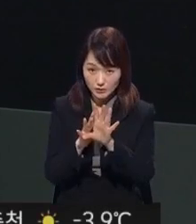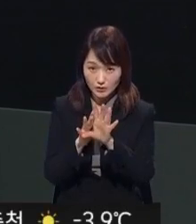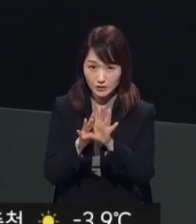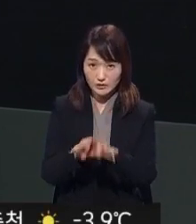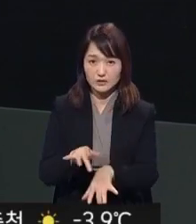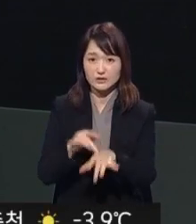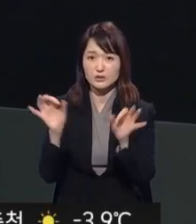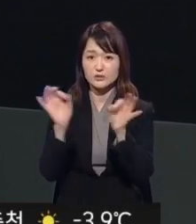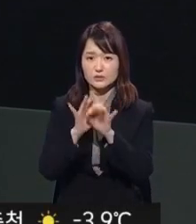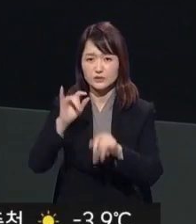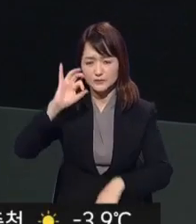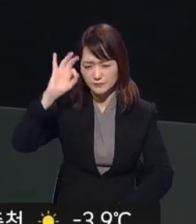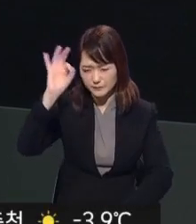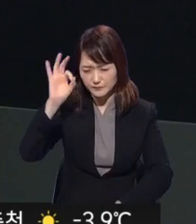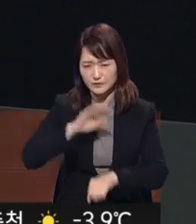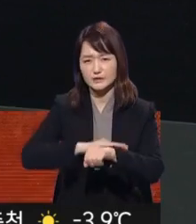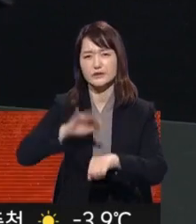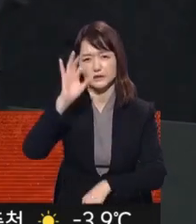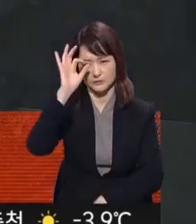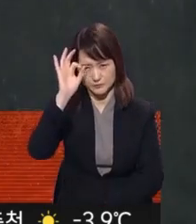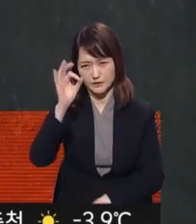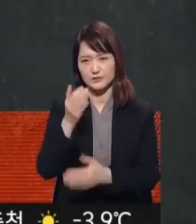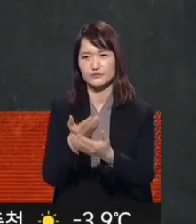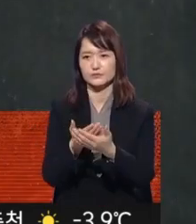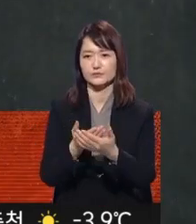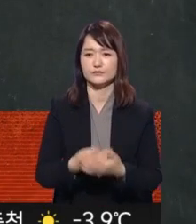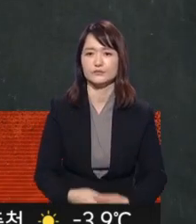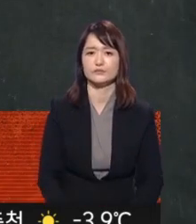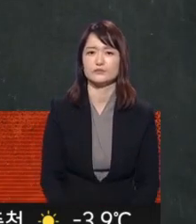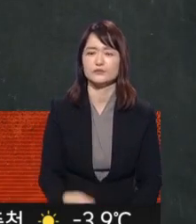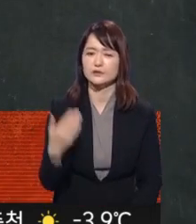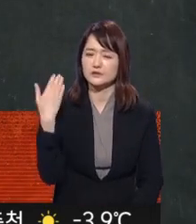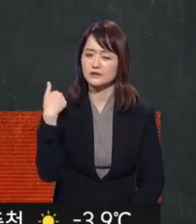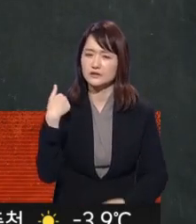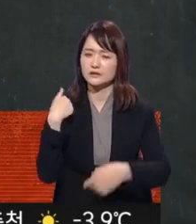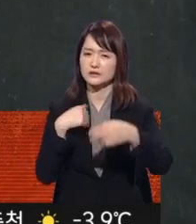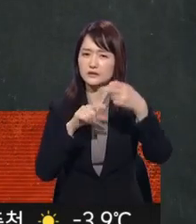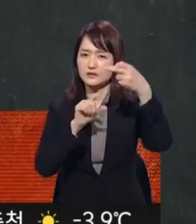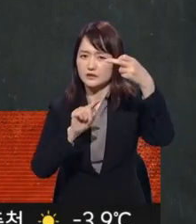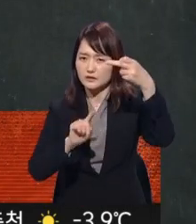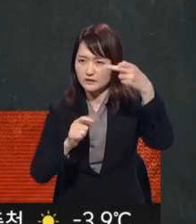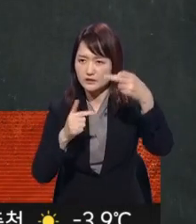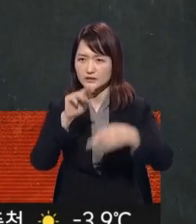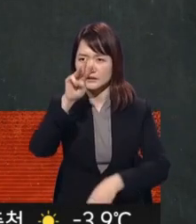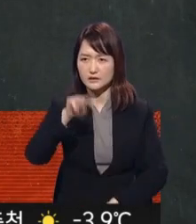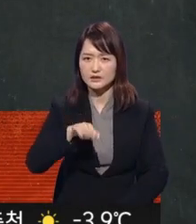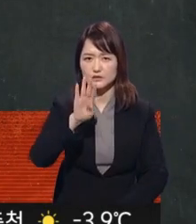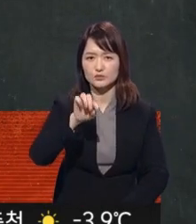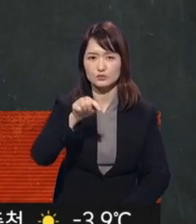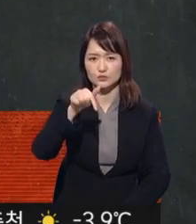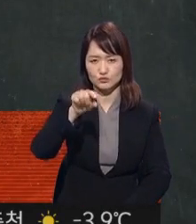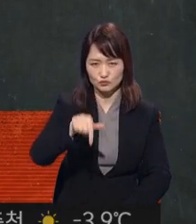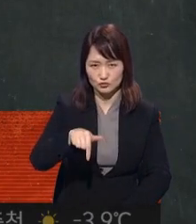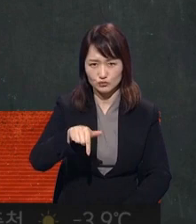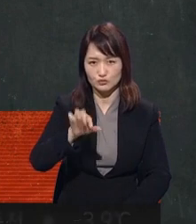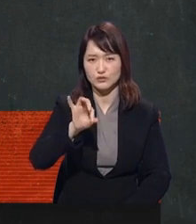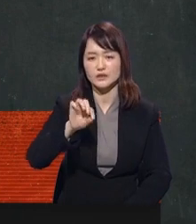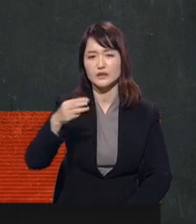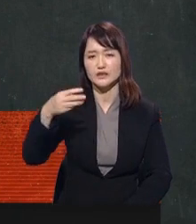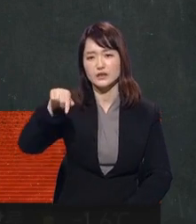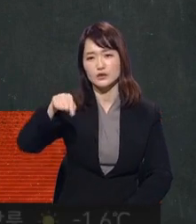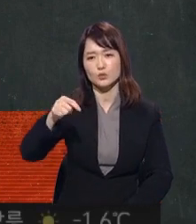잘 한번 봐주시죠 자 지난 16일 광주 북구 일곡동에 한 아파트 단지를